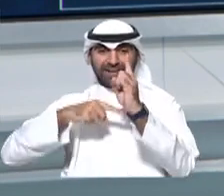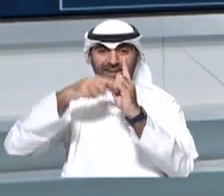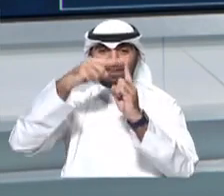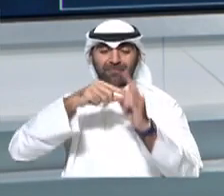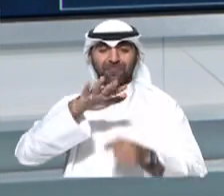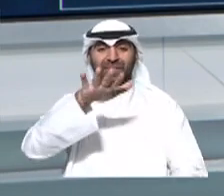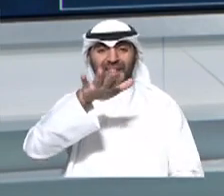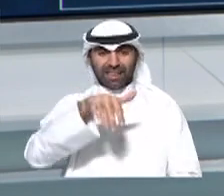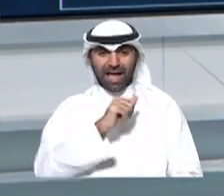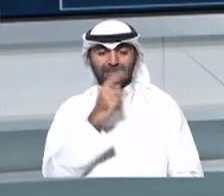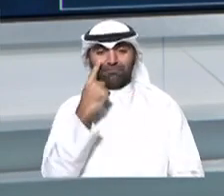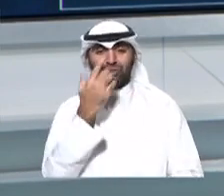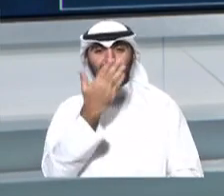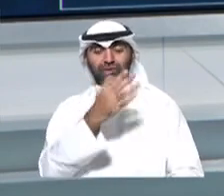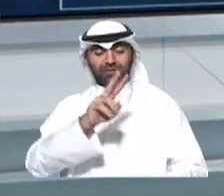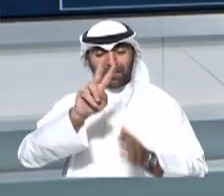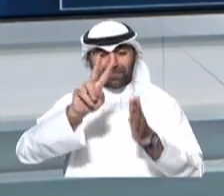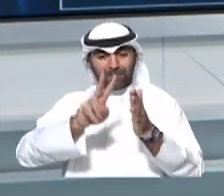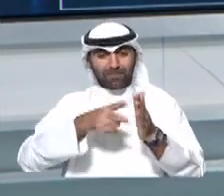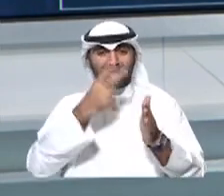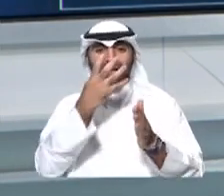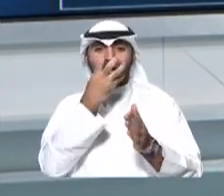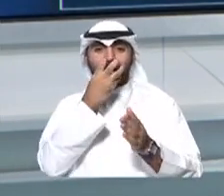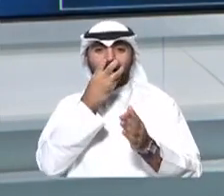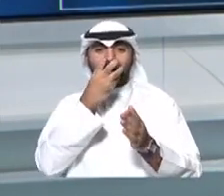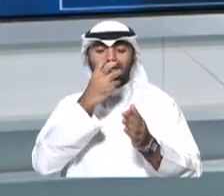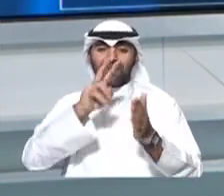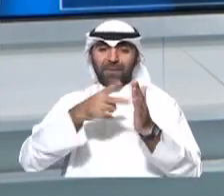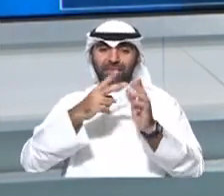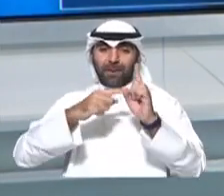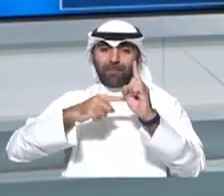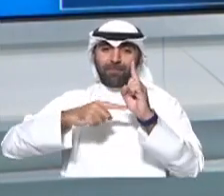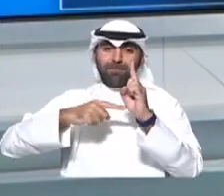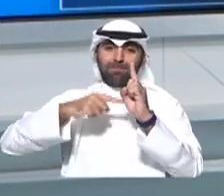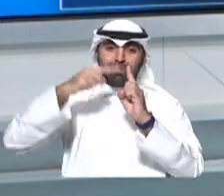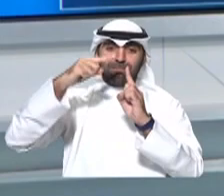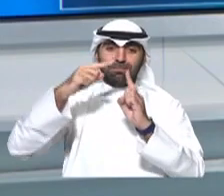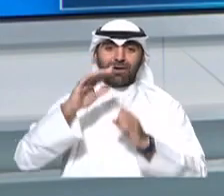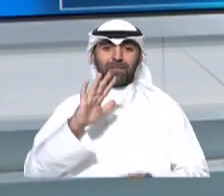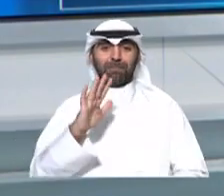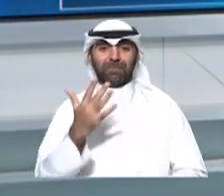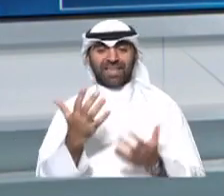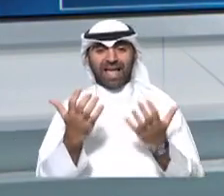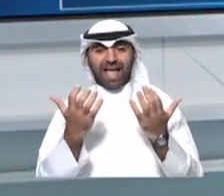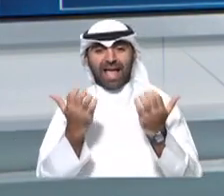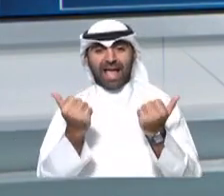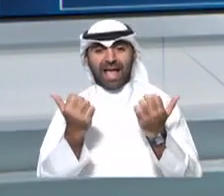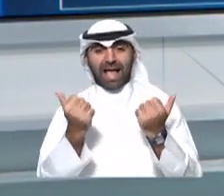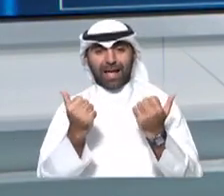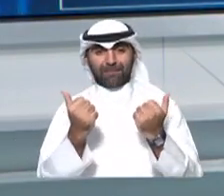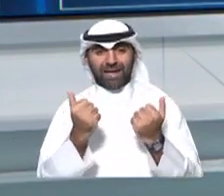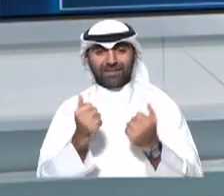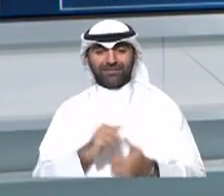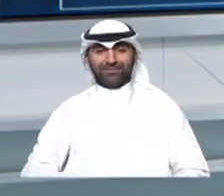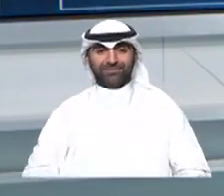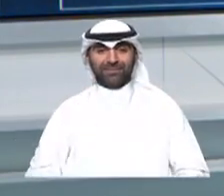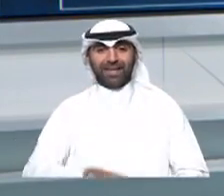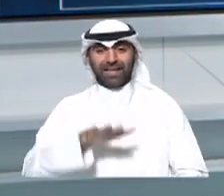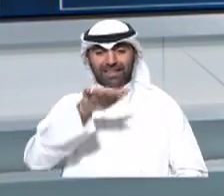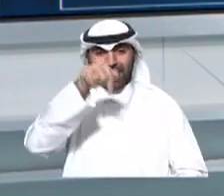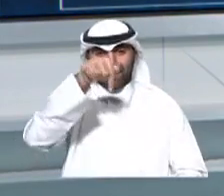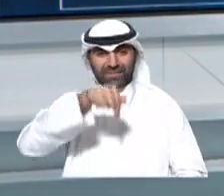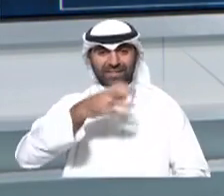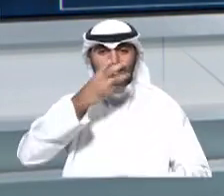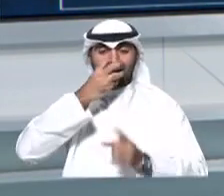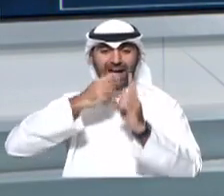راح نلاحظ ارتفاع أيضا، راح يرجع مرة ثانية في درجات الحرارة، وقد يعاود أيضا وصوله إلى